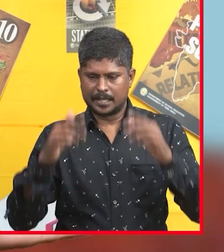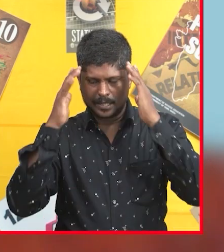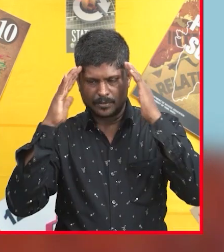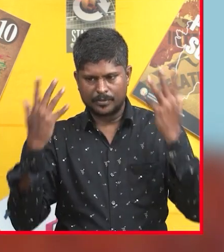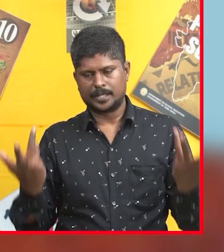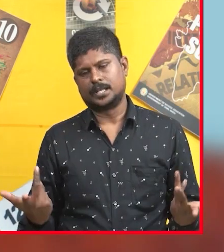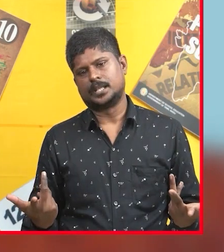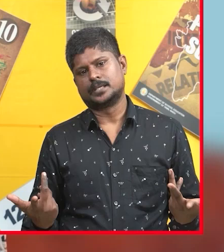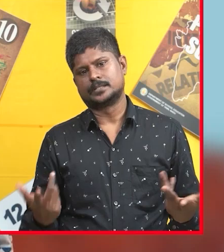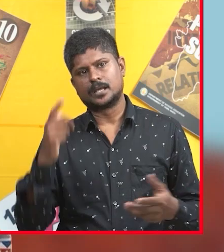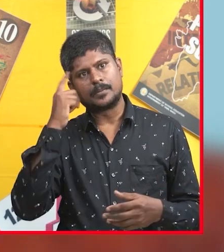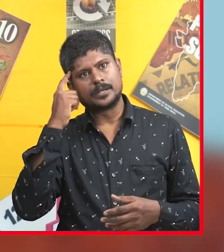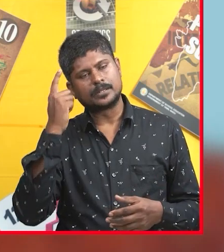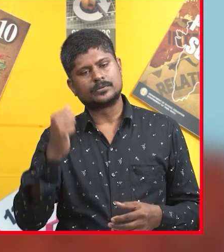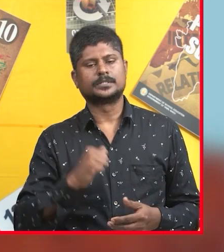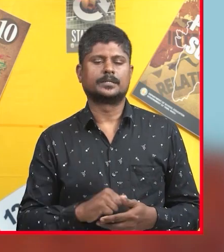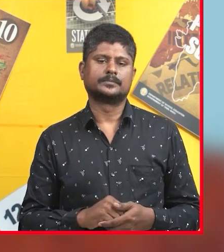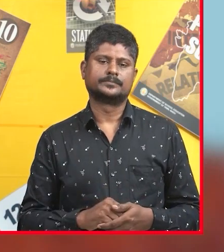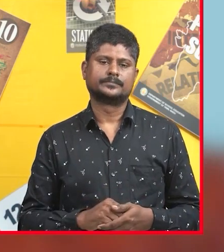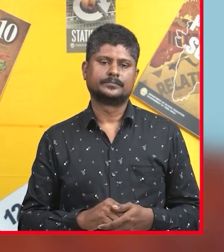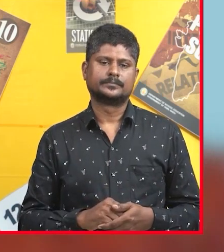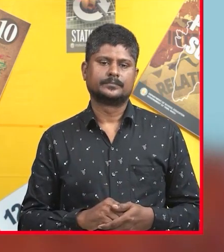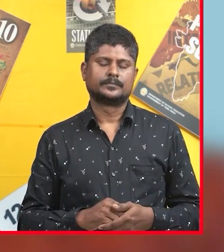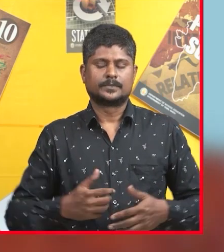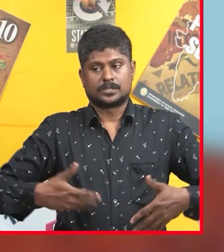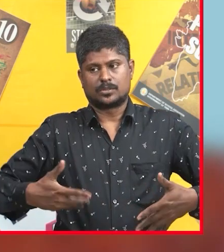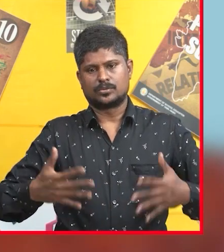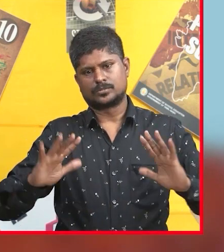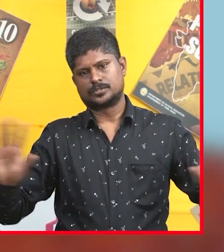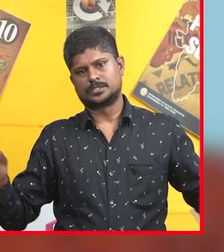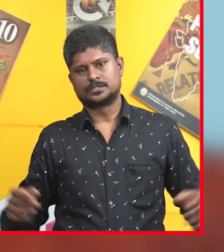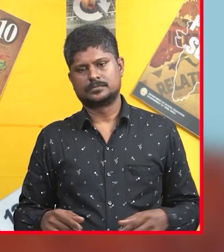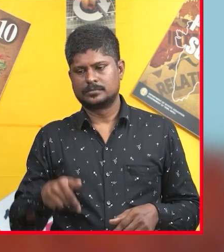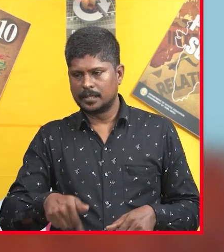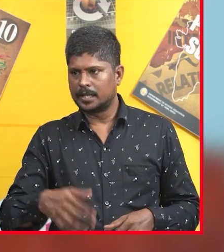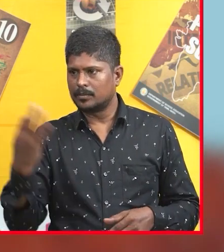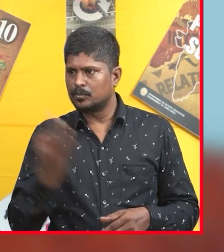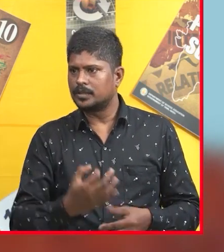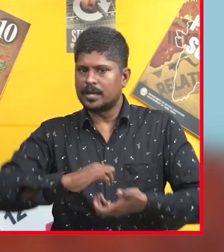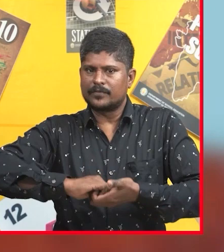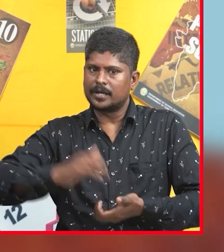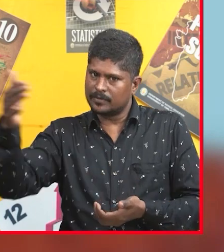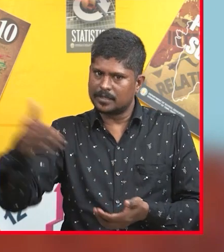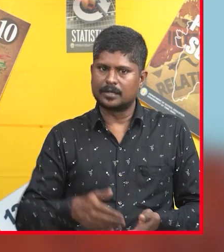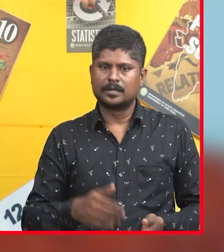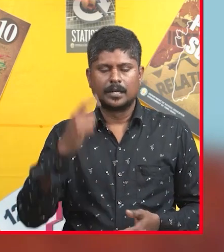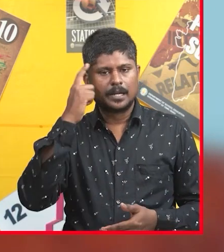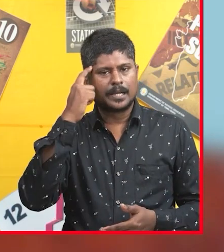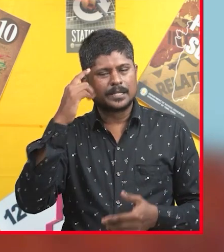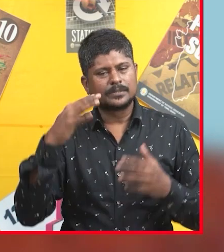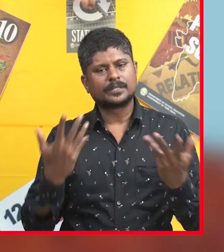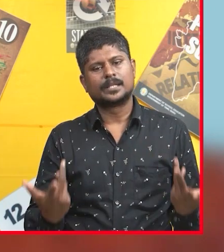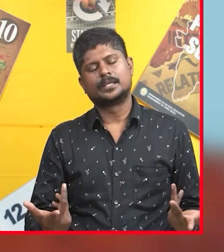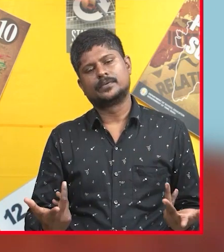வாளை அடகு வச்சு விருந்து உபசரிச்சாச்சு மகிழ்ச்சி. இன்னைக்கு விருந்தினர்கள் வந்துட்டாங்க, இன்னைக்கு என்ன செய்ய